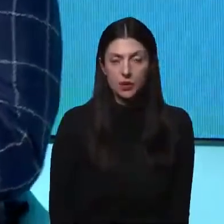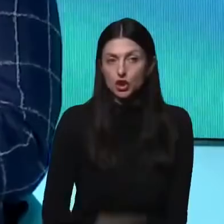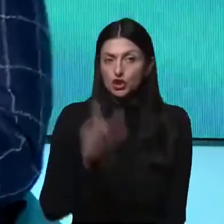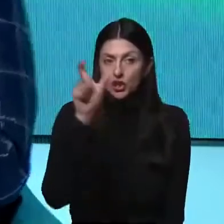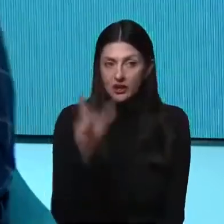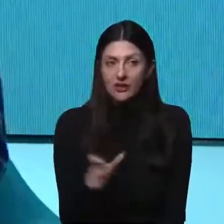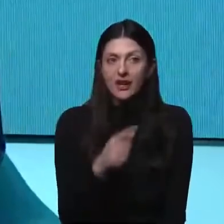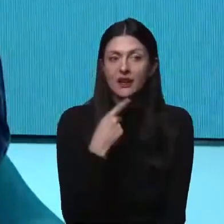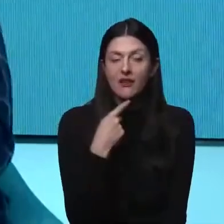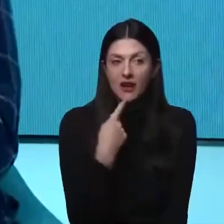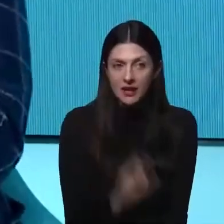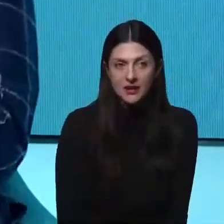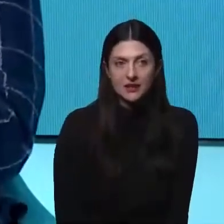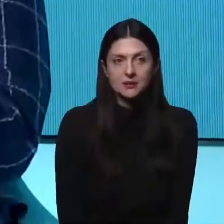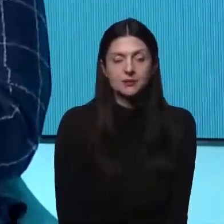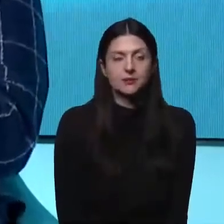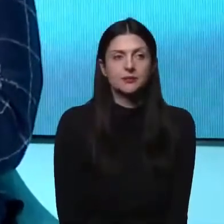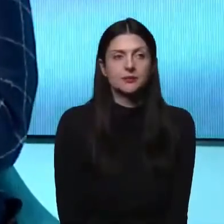говорит,